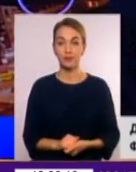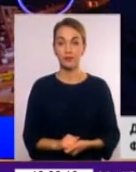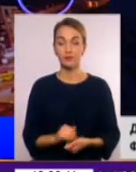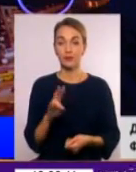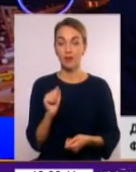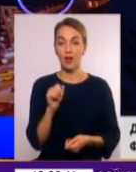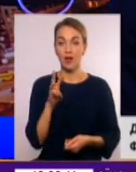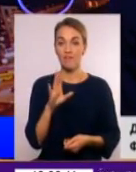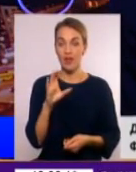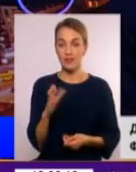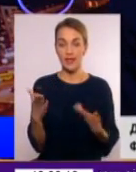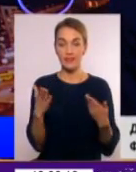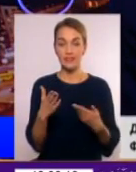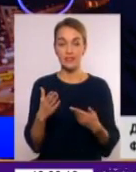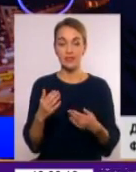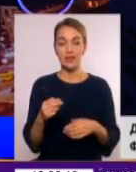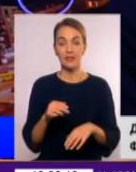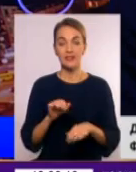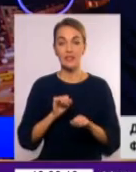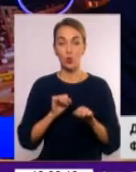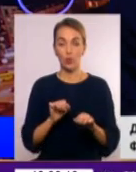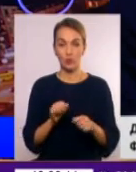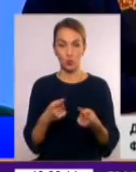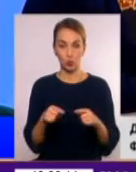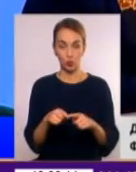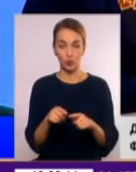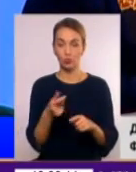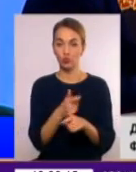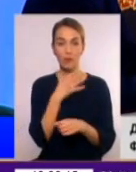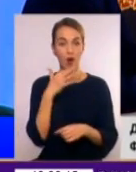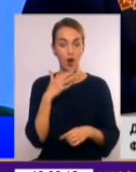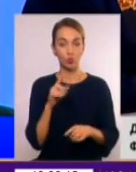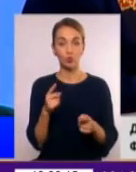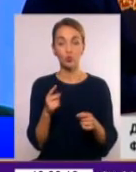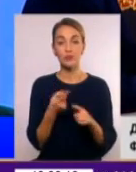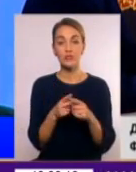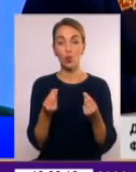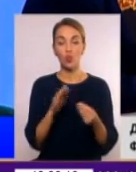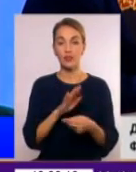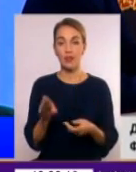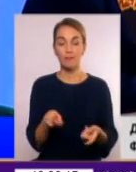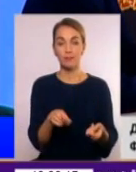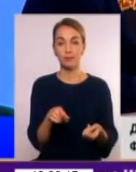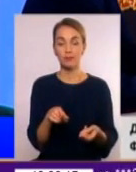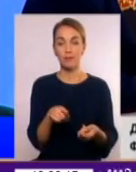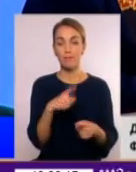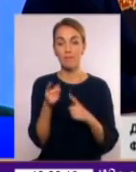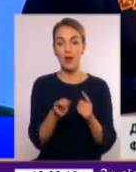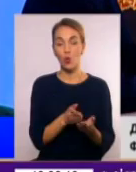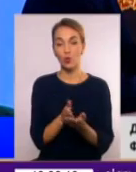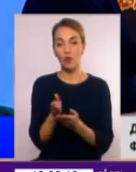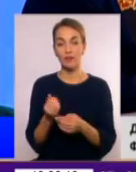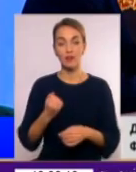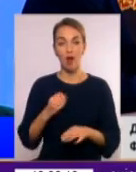на МВС, на якісь силові структури, підрозділи, дуже багато. Чому б ці кошти не було б переорієнтувати на